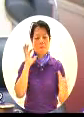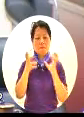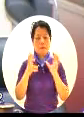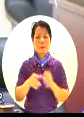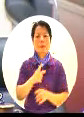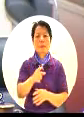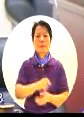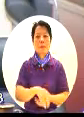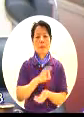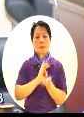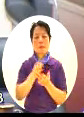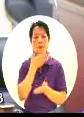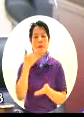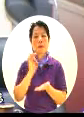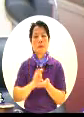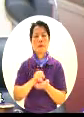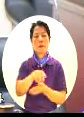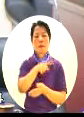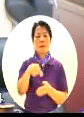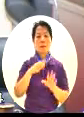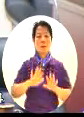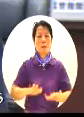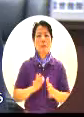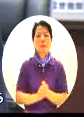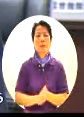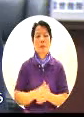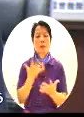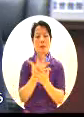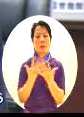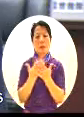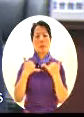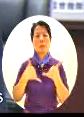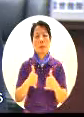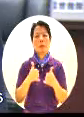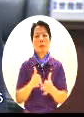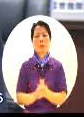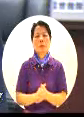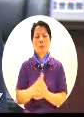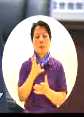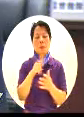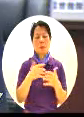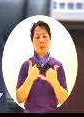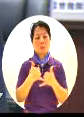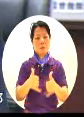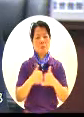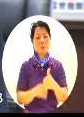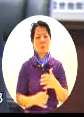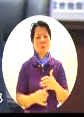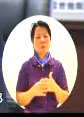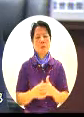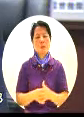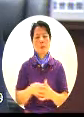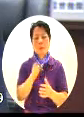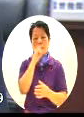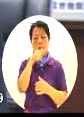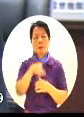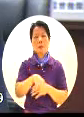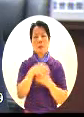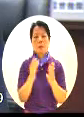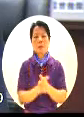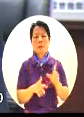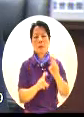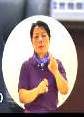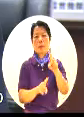利用他们现有网络的这些优势哈，啊把11月1日